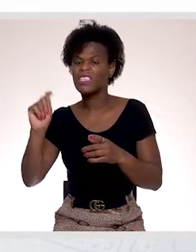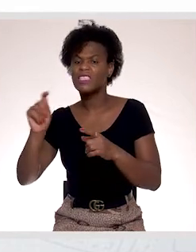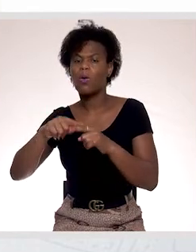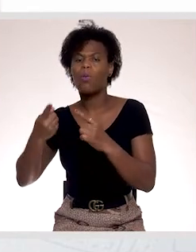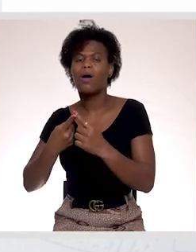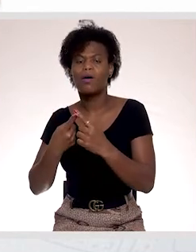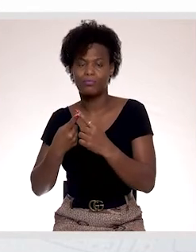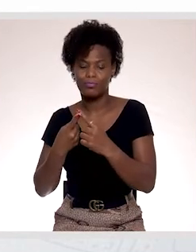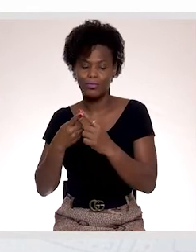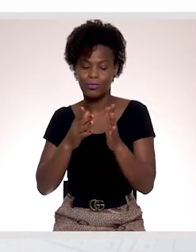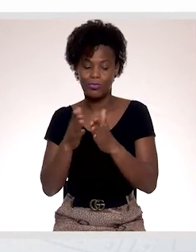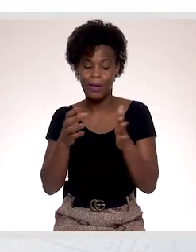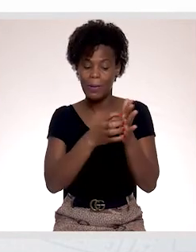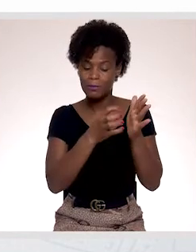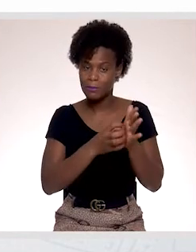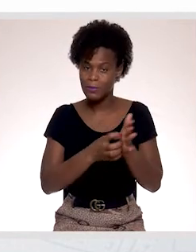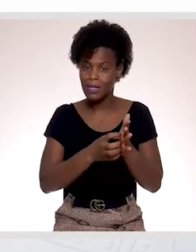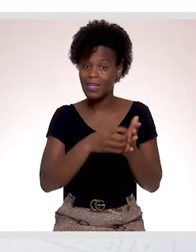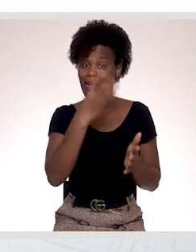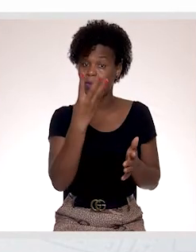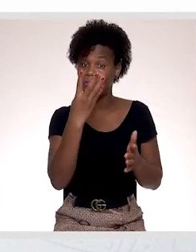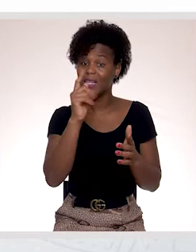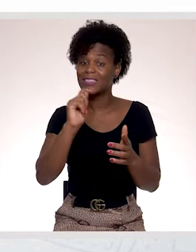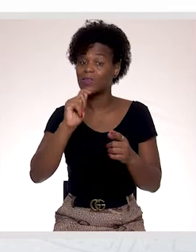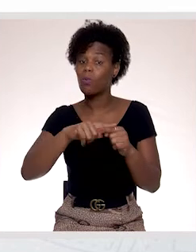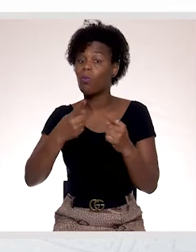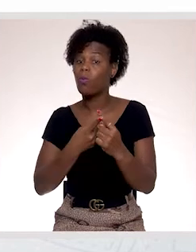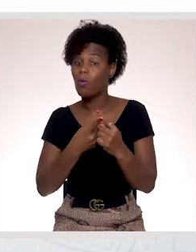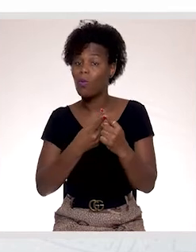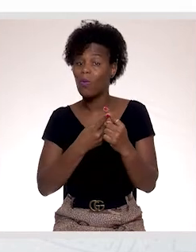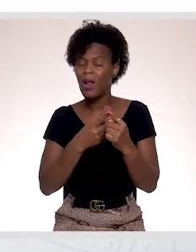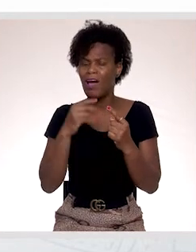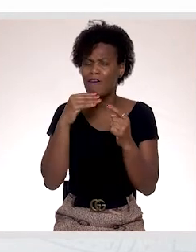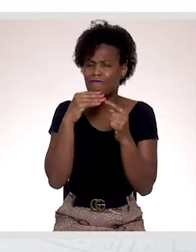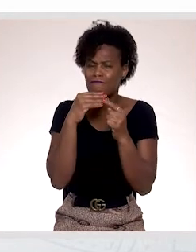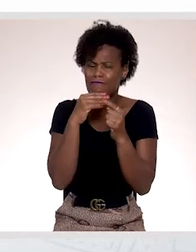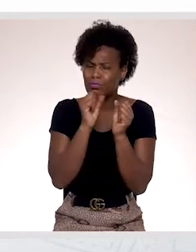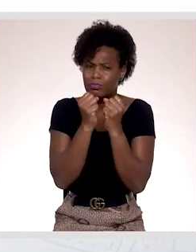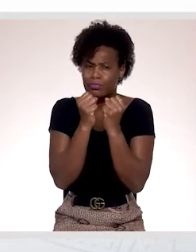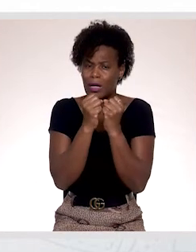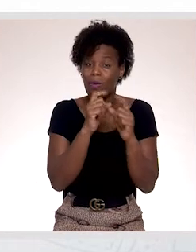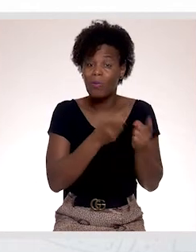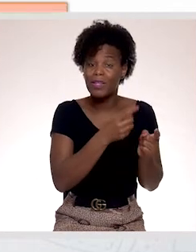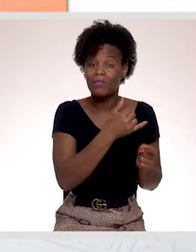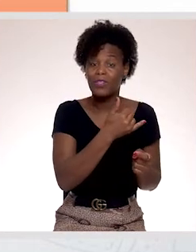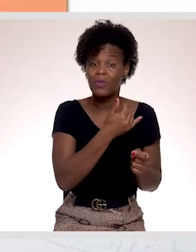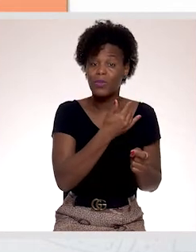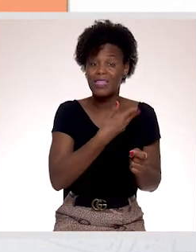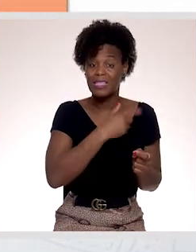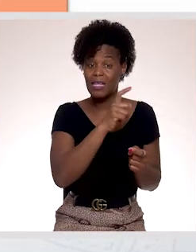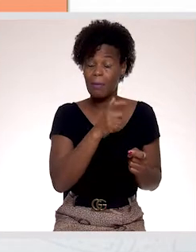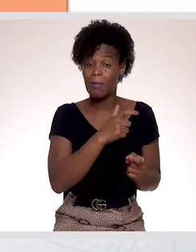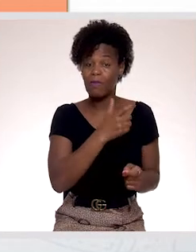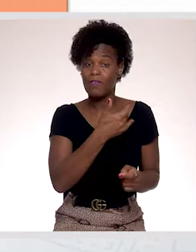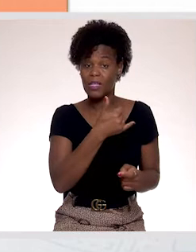n'est-ce pas? Ces 4 images correspondent à 4 saisons. L'hiver, qui commence le 21 décembre et